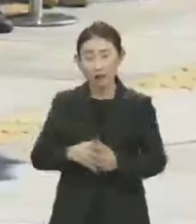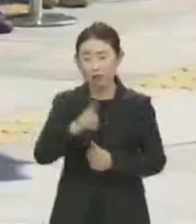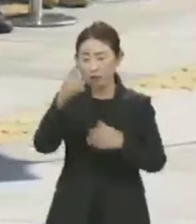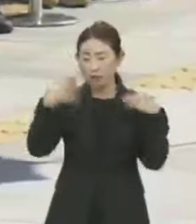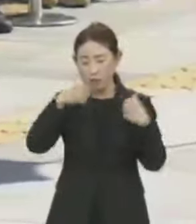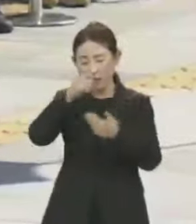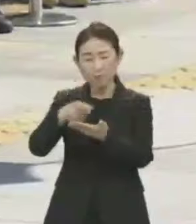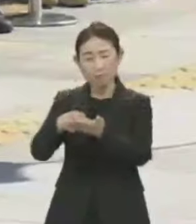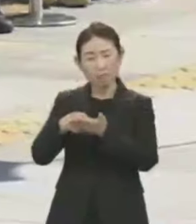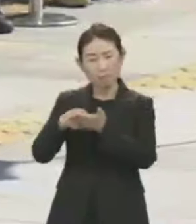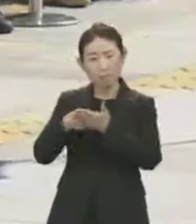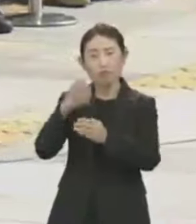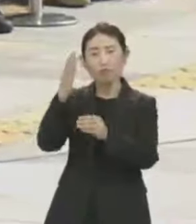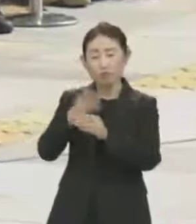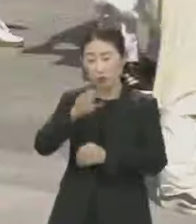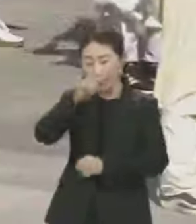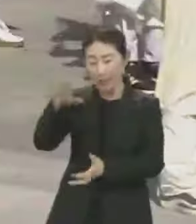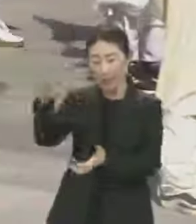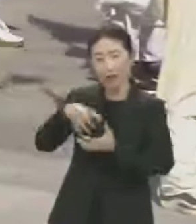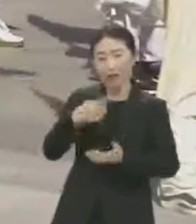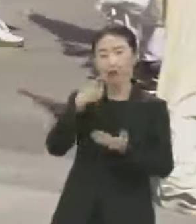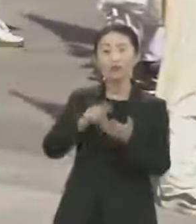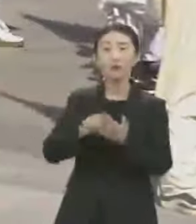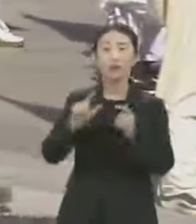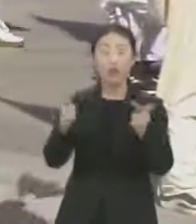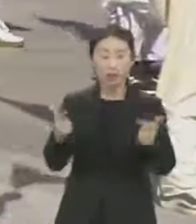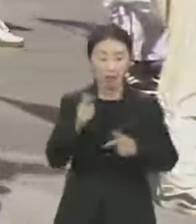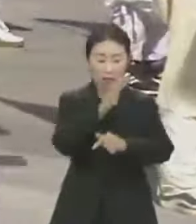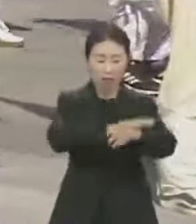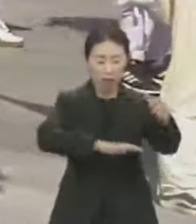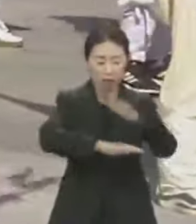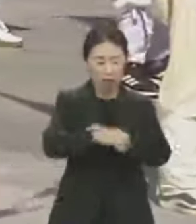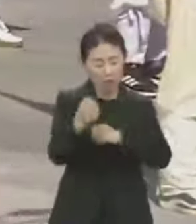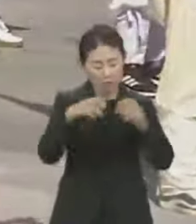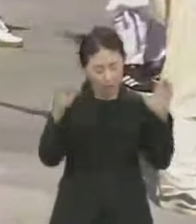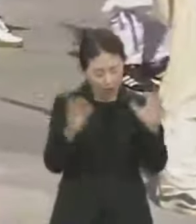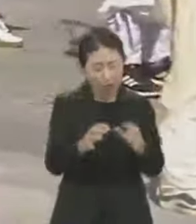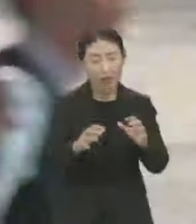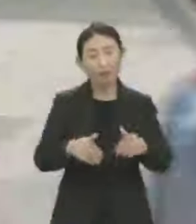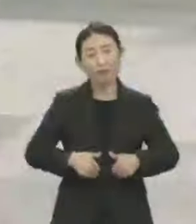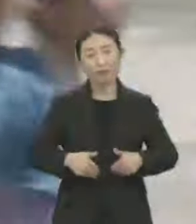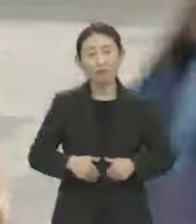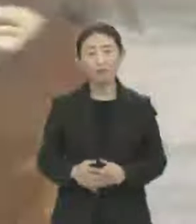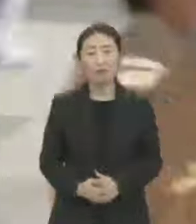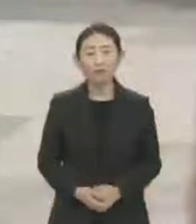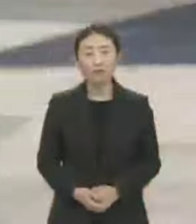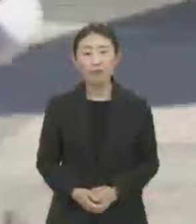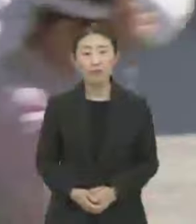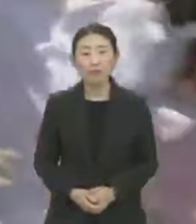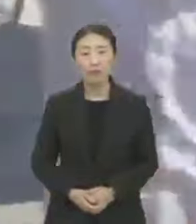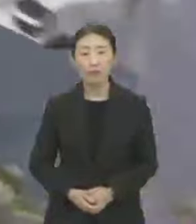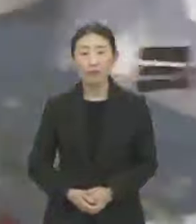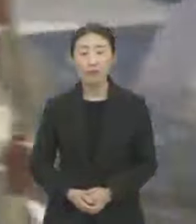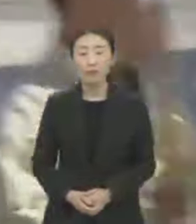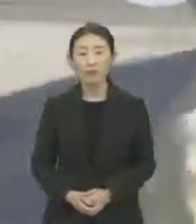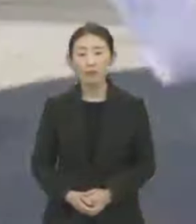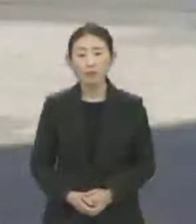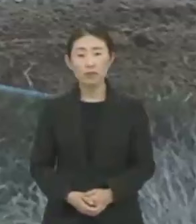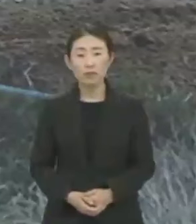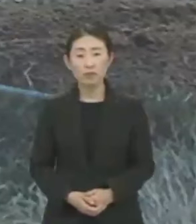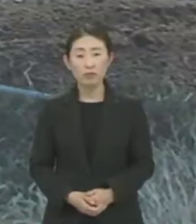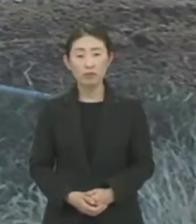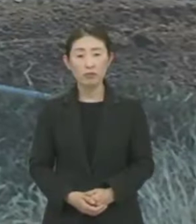따른 예산 확보가 쉽지 않은 만큼 지역 정치권의 철저한 협조가 필요해 보입니다. TJB 양정진입니다.